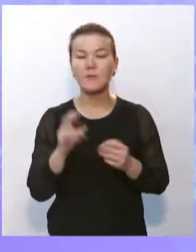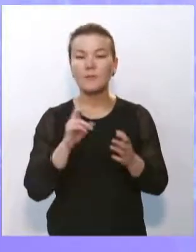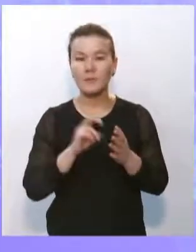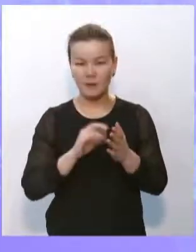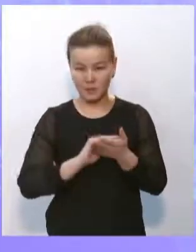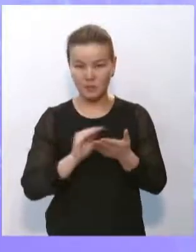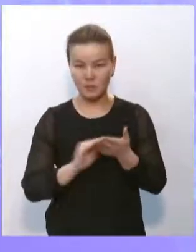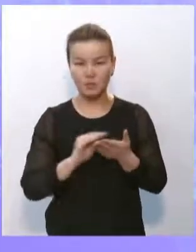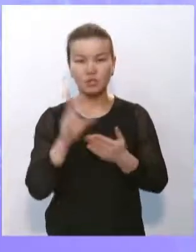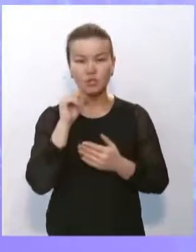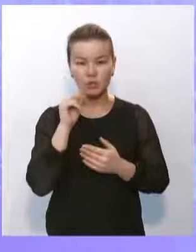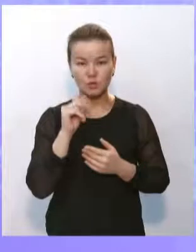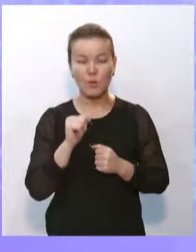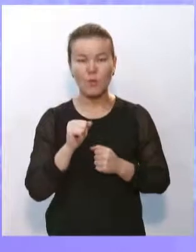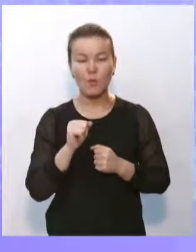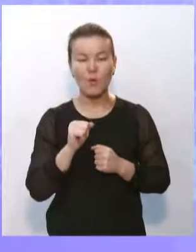запишите число